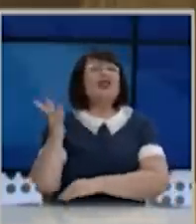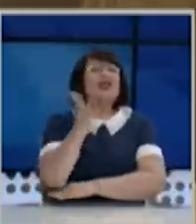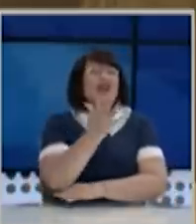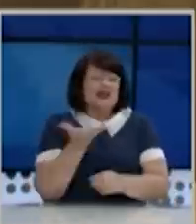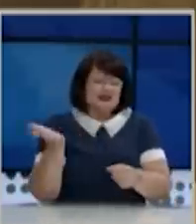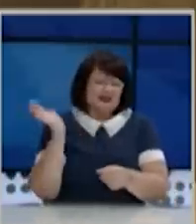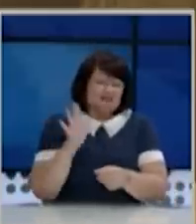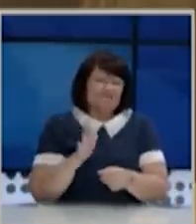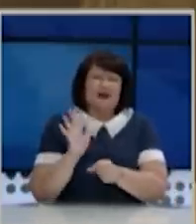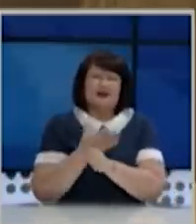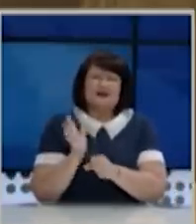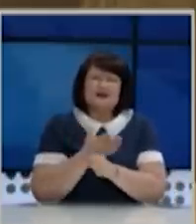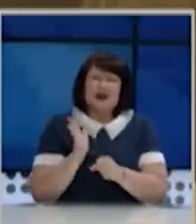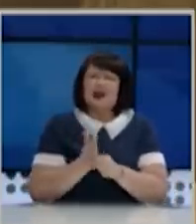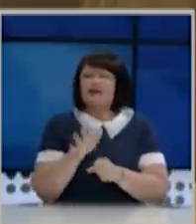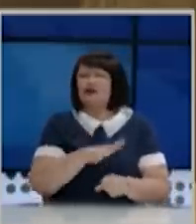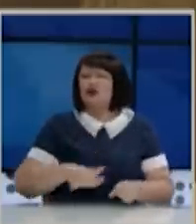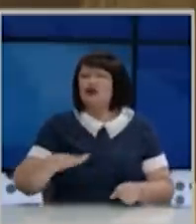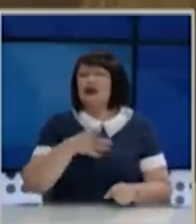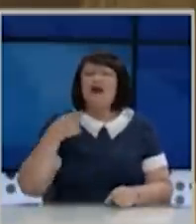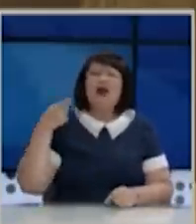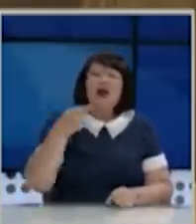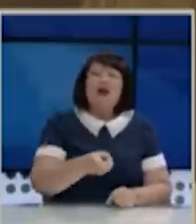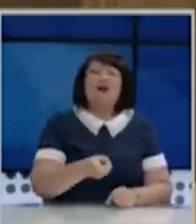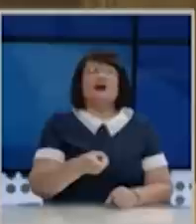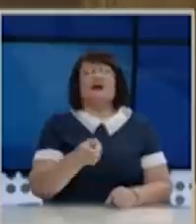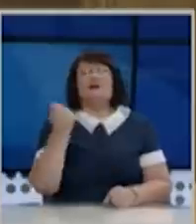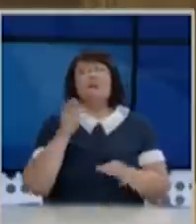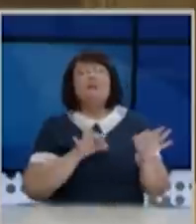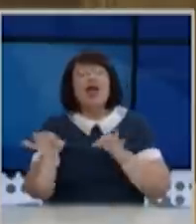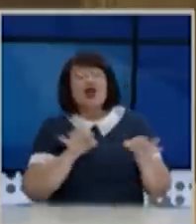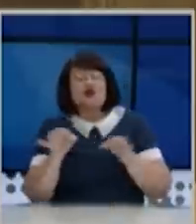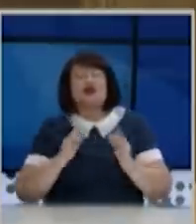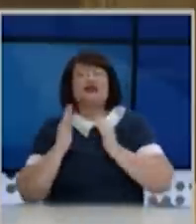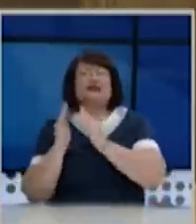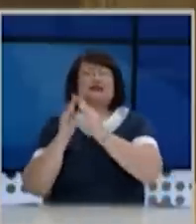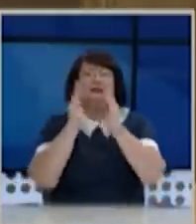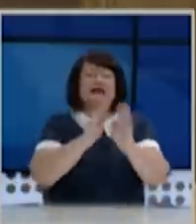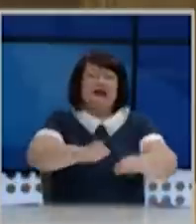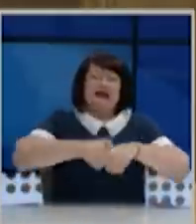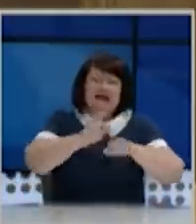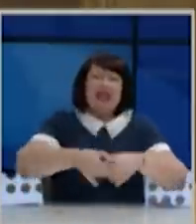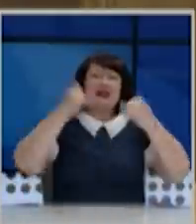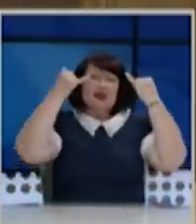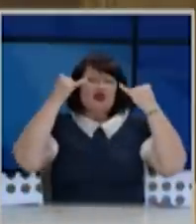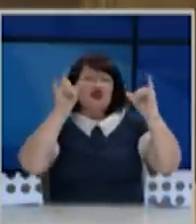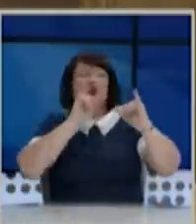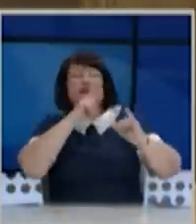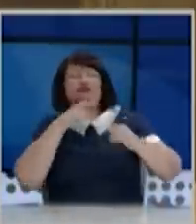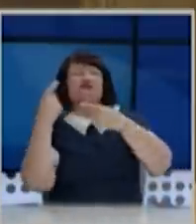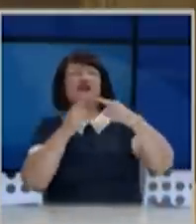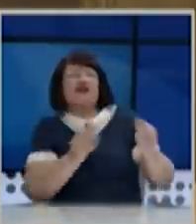μας. Του εγκλήματος που καταστρέφει λαϊκές περιουσίες, σπίτια, καλλιέργειες και κοπάδια,